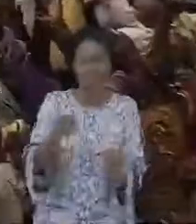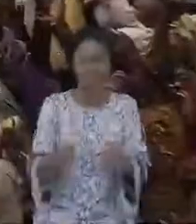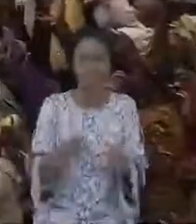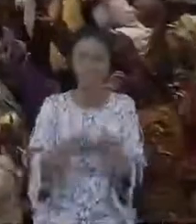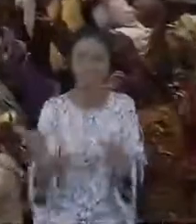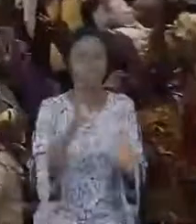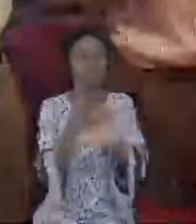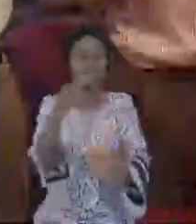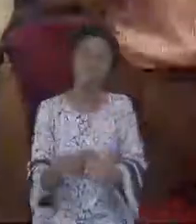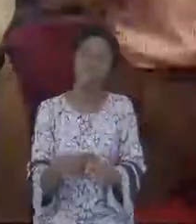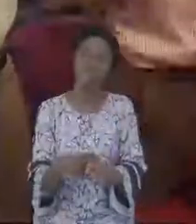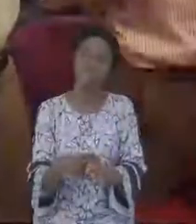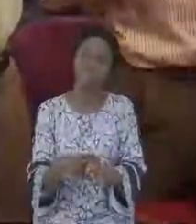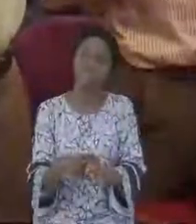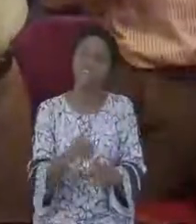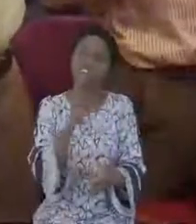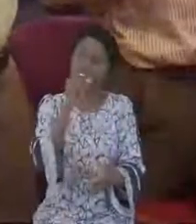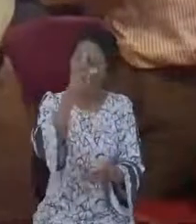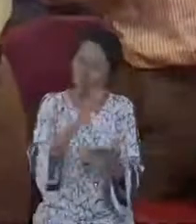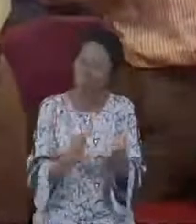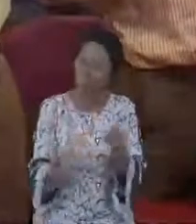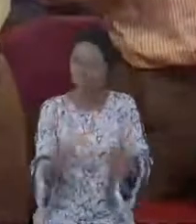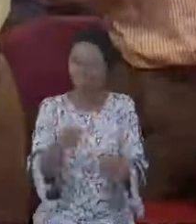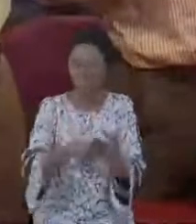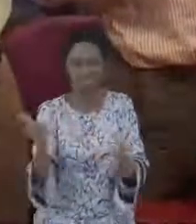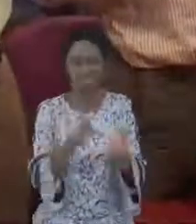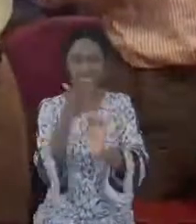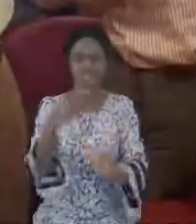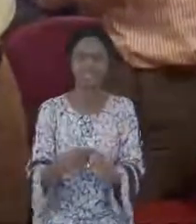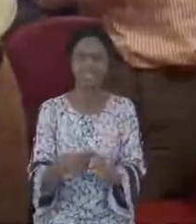parti. L'incrédulité est ôtée.